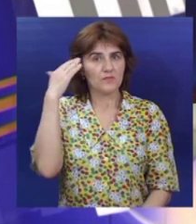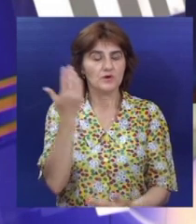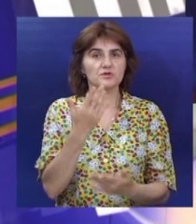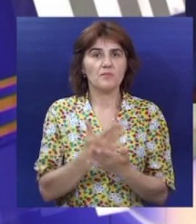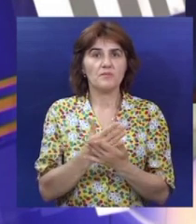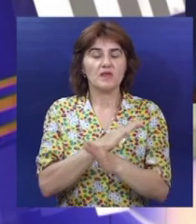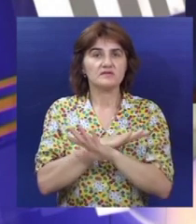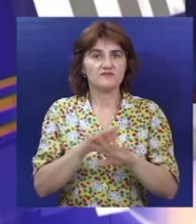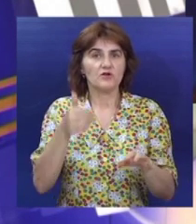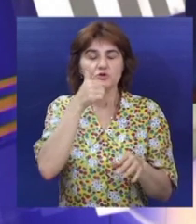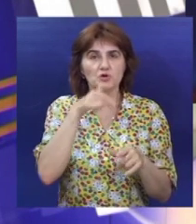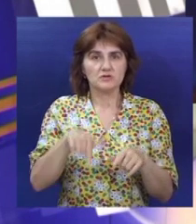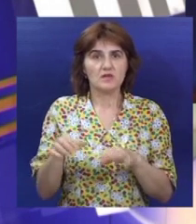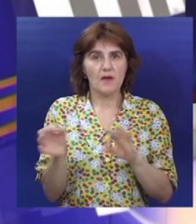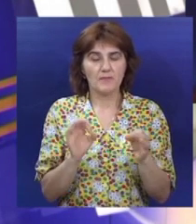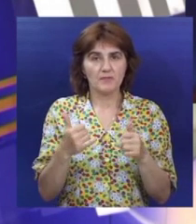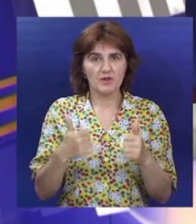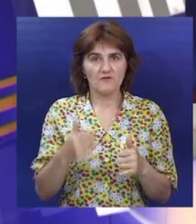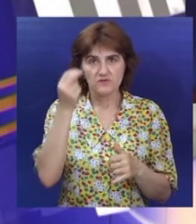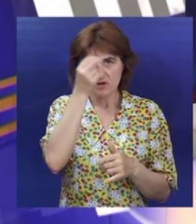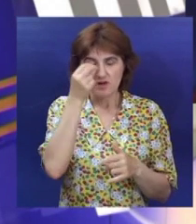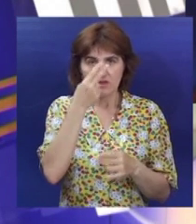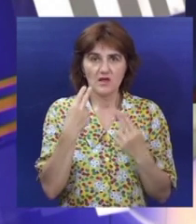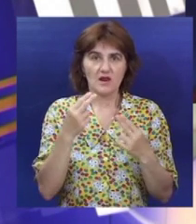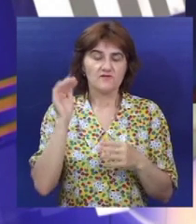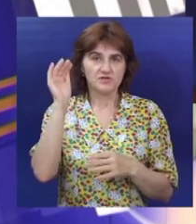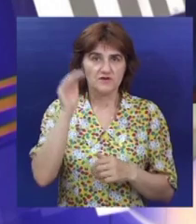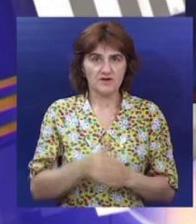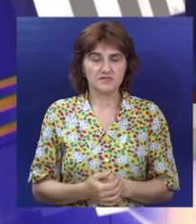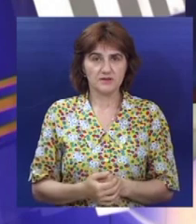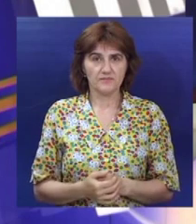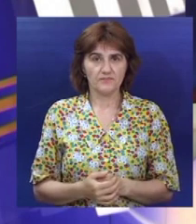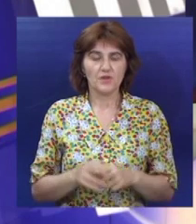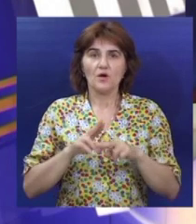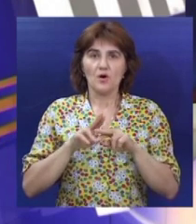Poštovani gledaoci, bilo bi to sve što smo pripremili za ovo izdanje nedeljnog pregleda